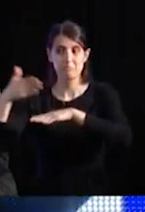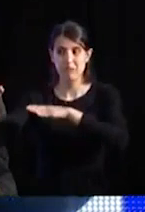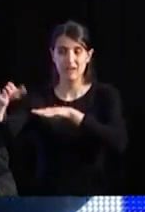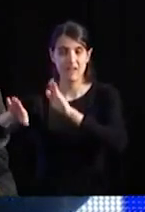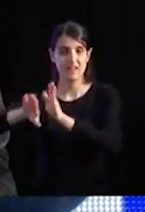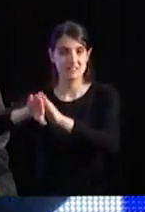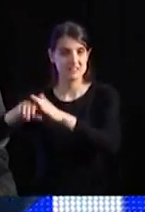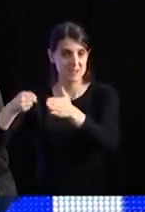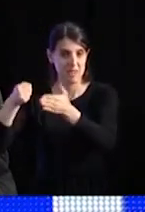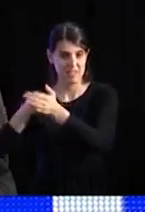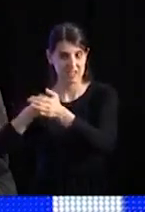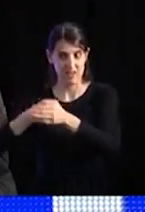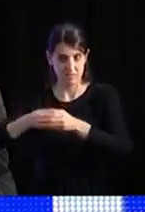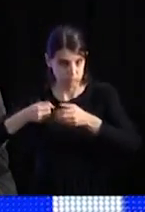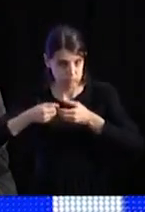el que volen bloquejar?